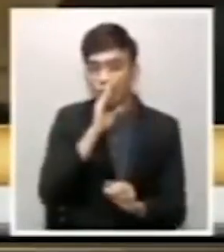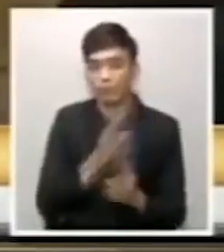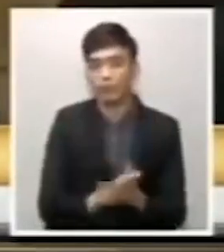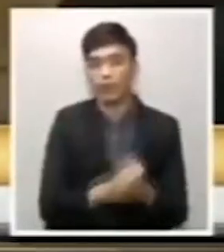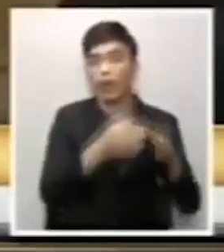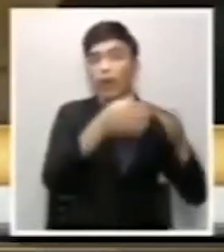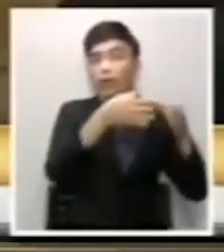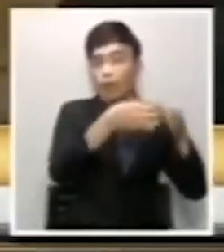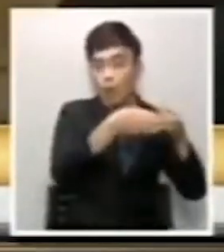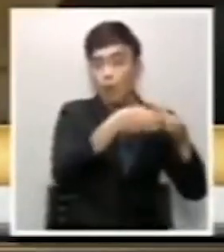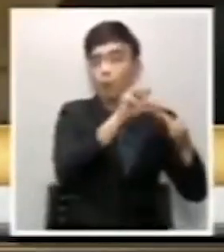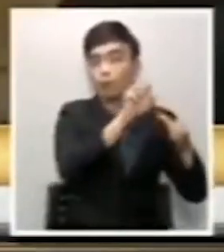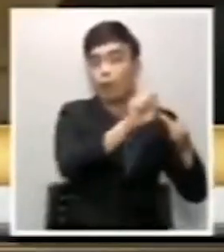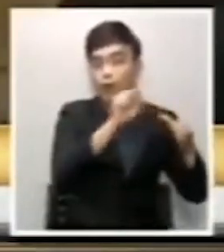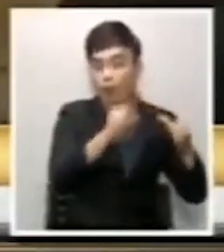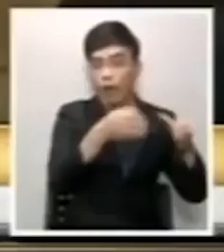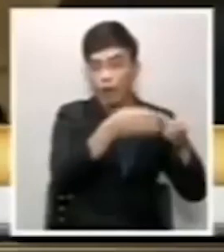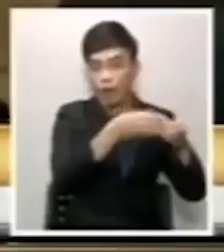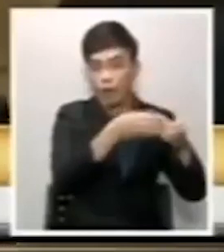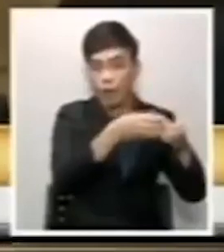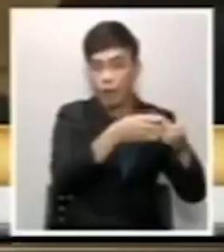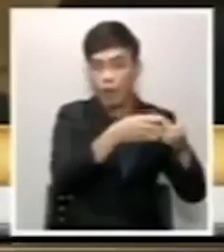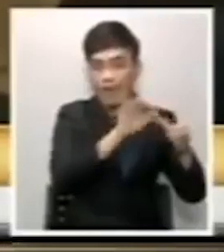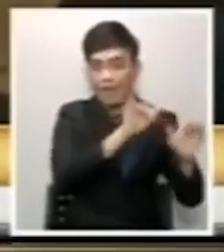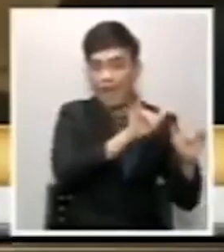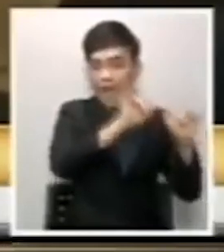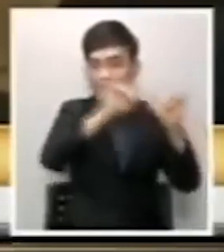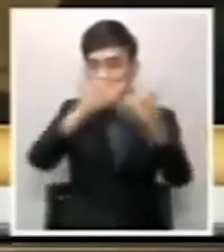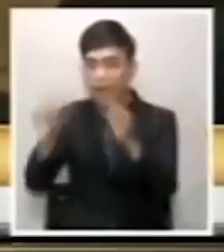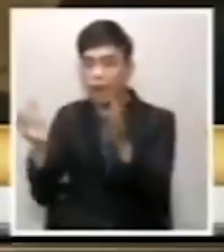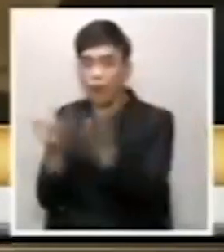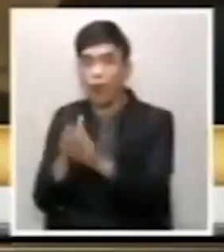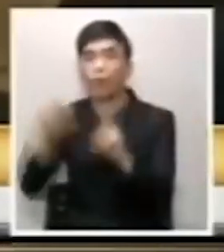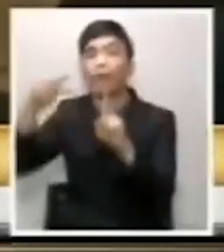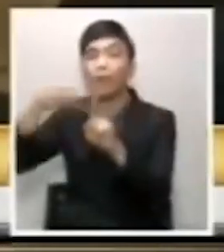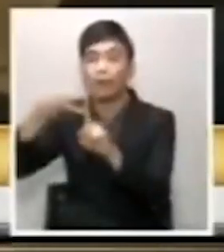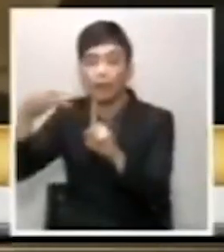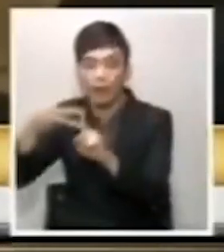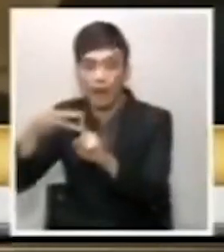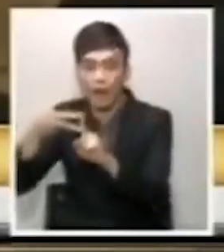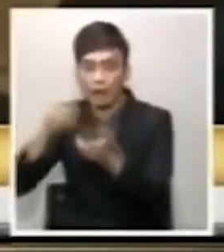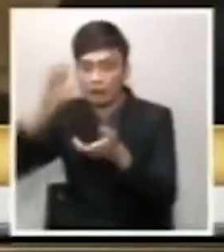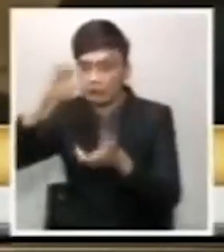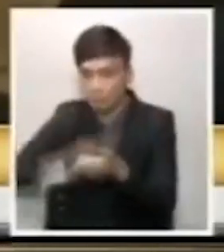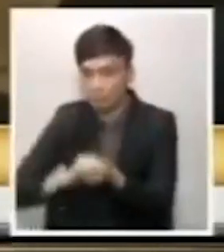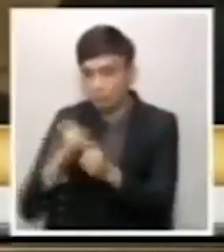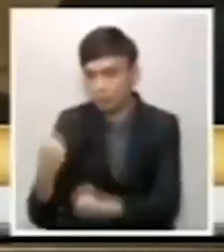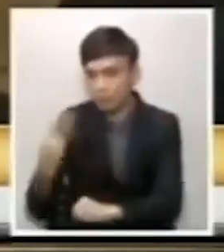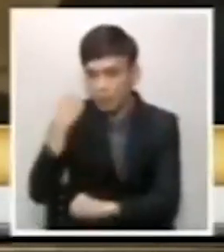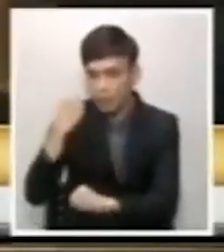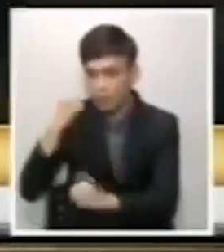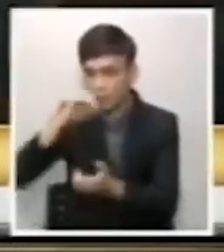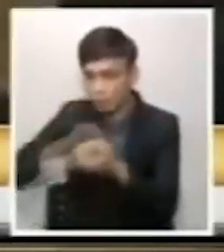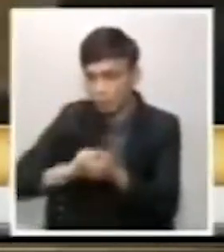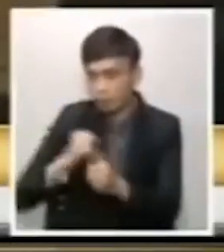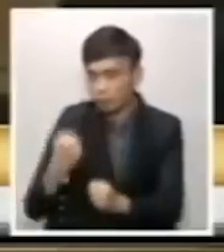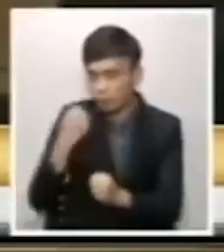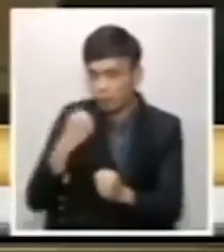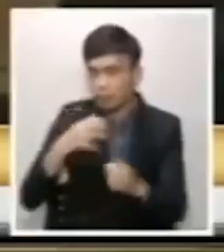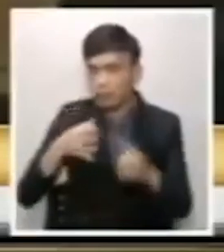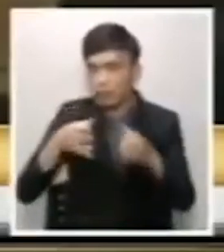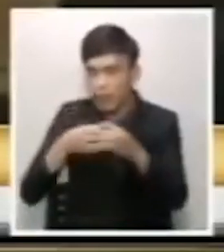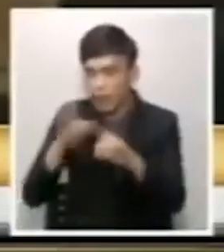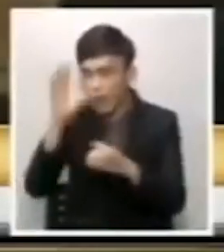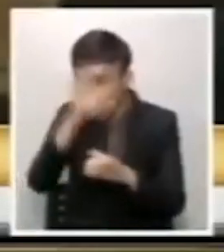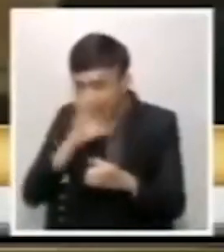ประธานหรือก็ของใครแล้วแต่มาเข้าร่วมกับพรรคอนาคตใหม่เราแพ็คกันแน่นแล้วสุดท้ายสามารถหาบุคคลอื่น